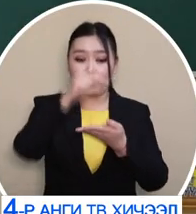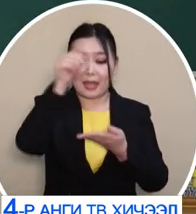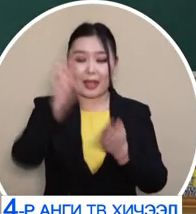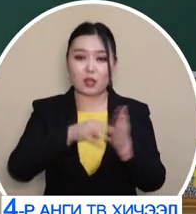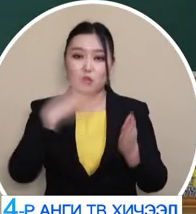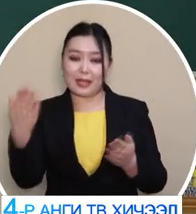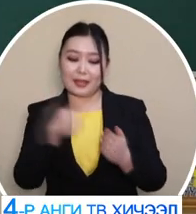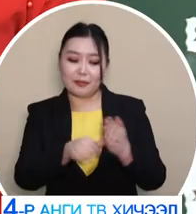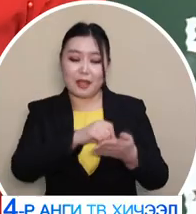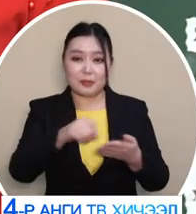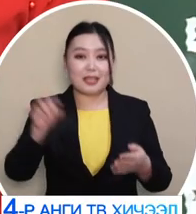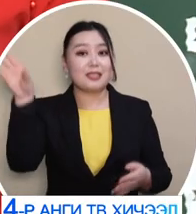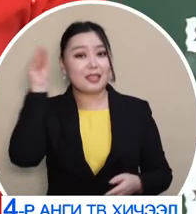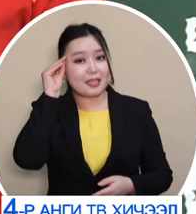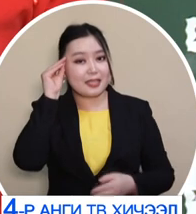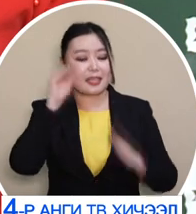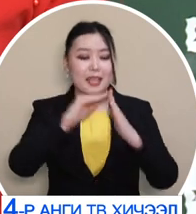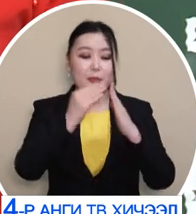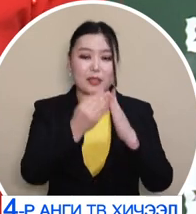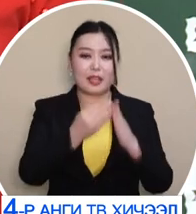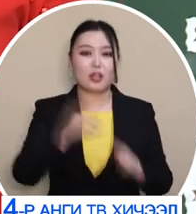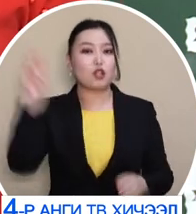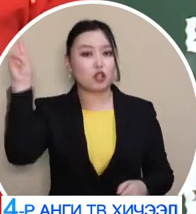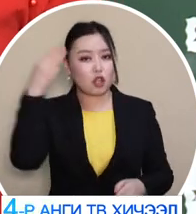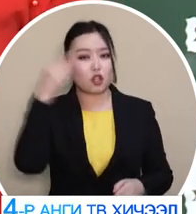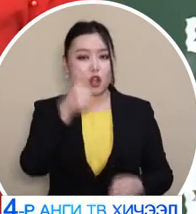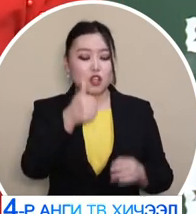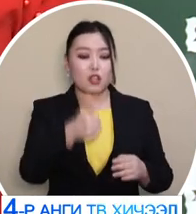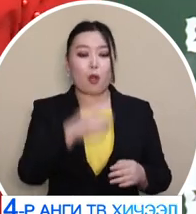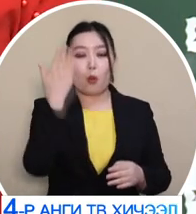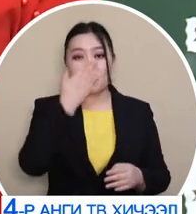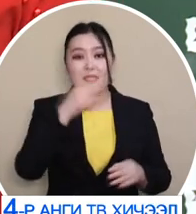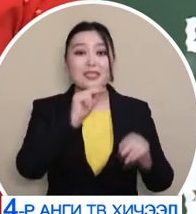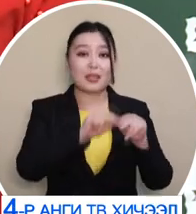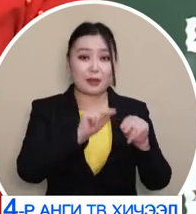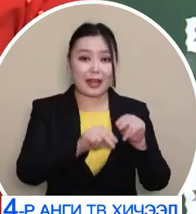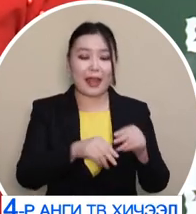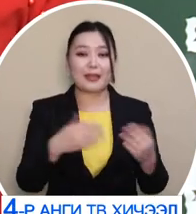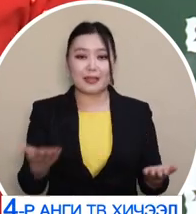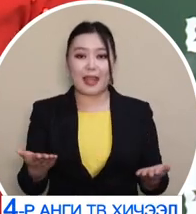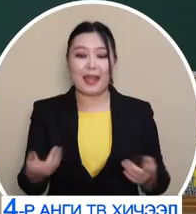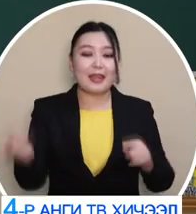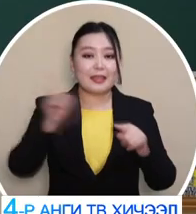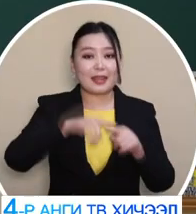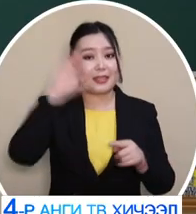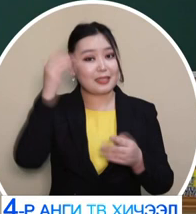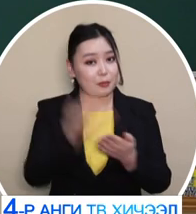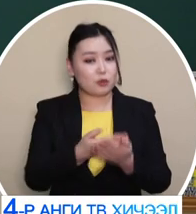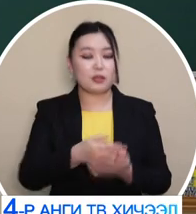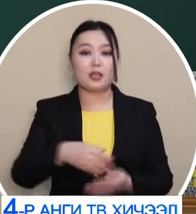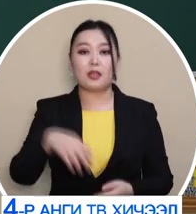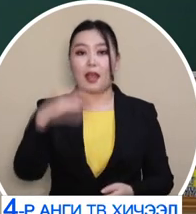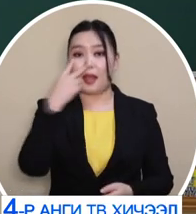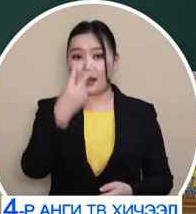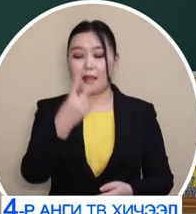будаа шүлгээ дэвтэртээ цэвэрнэмба бичиж, цээжлэн замун гэрээхэндээ уран тод уншиж шалгуулаарай. За, ингэхдээ